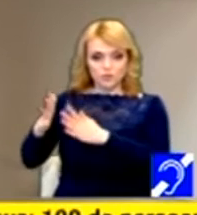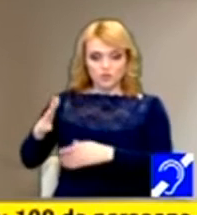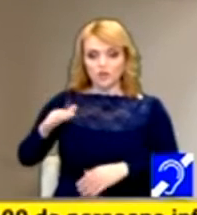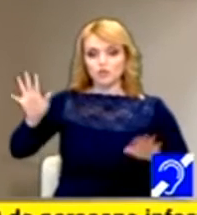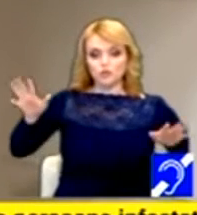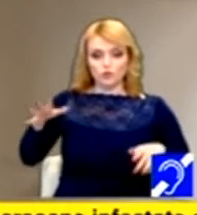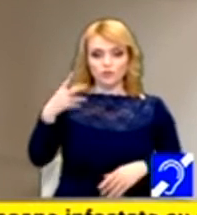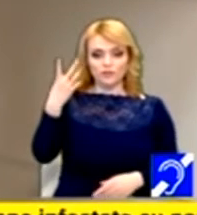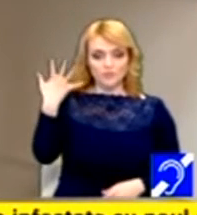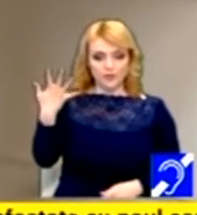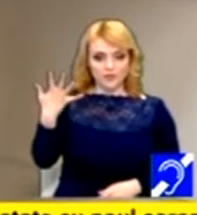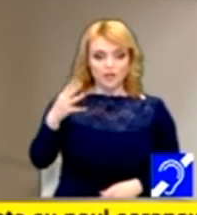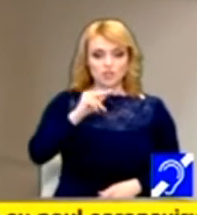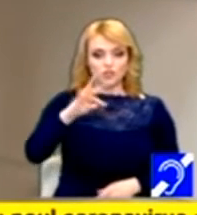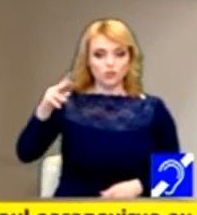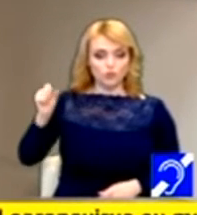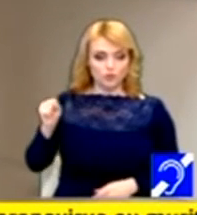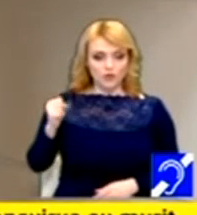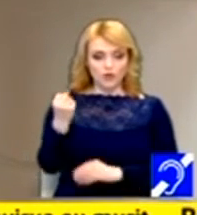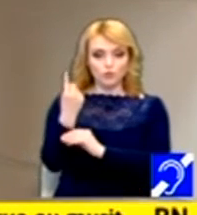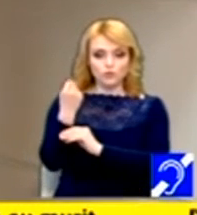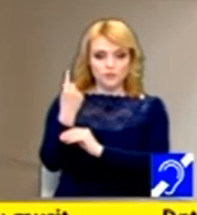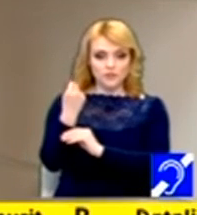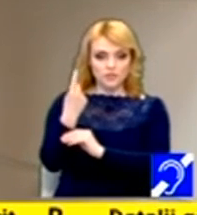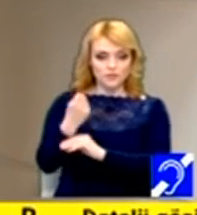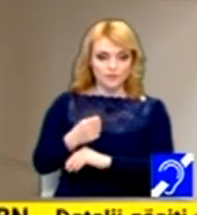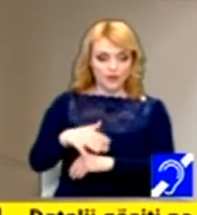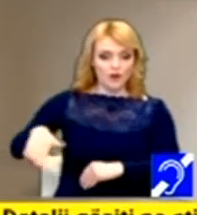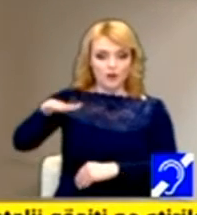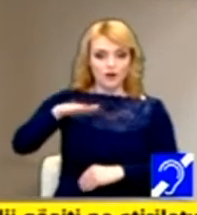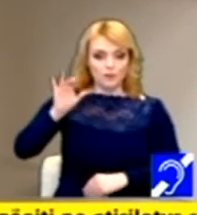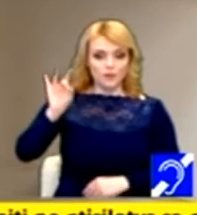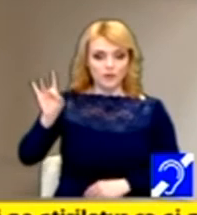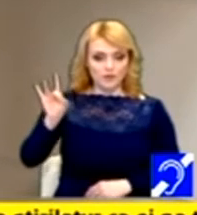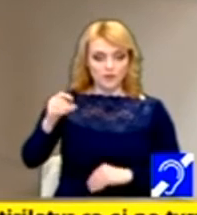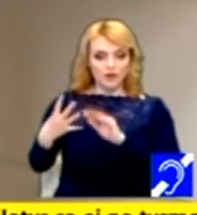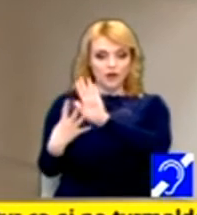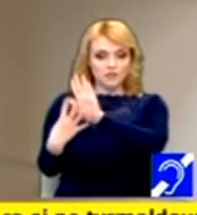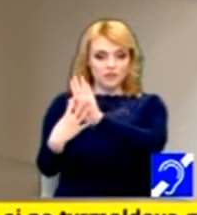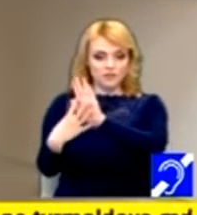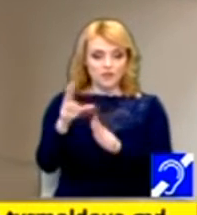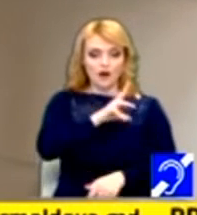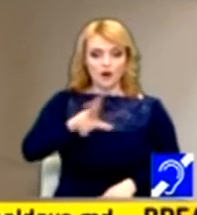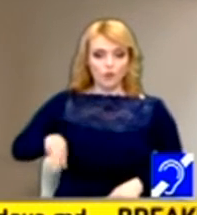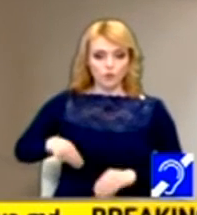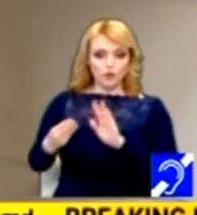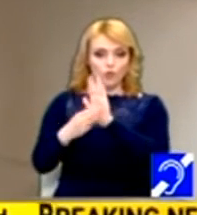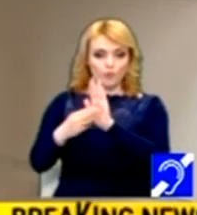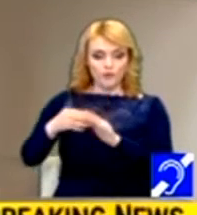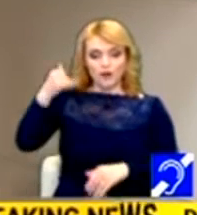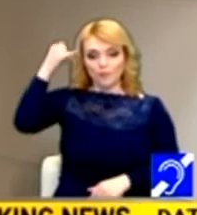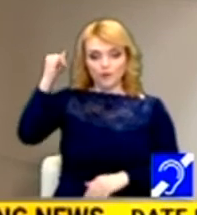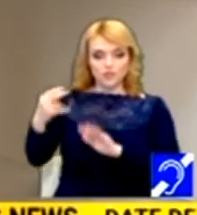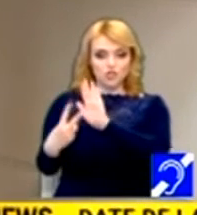Soroca 25, Cadr Lungă 11, regiunea din stânga Nistrului 9, Cahul 8, Bălți